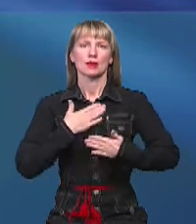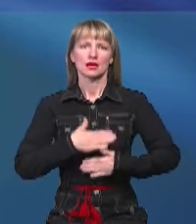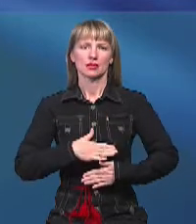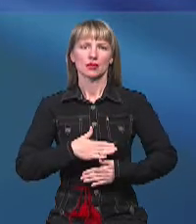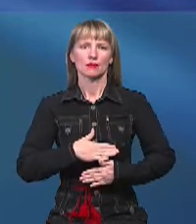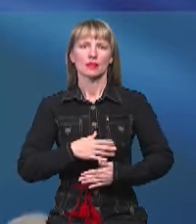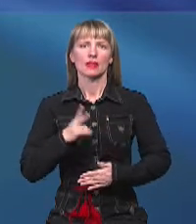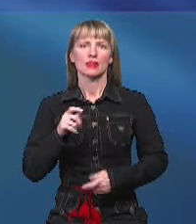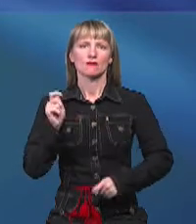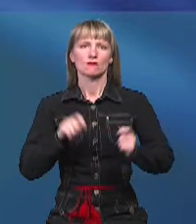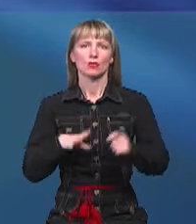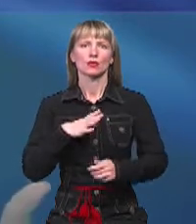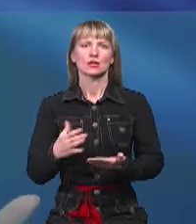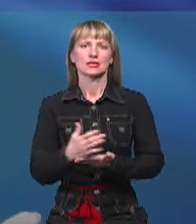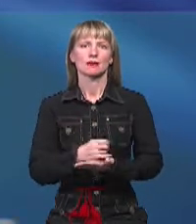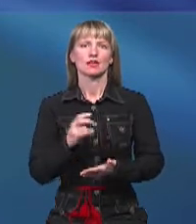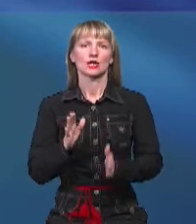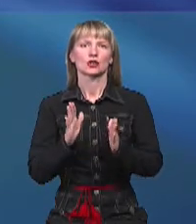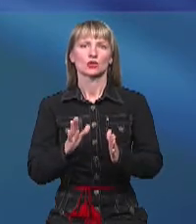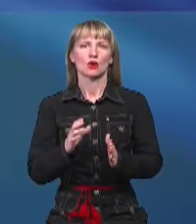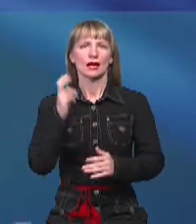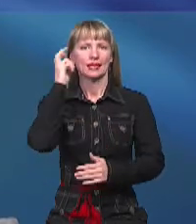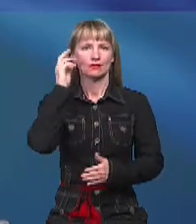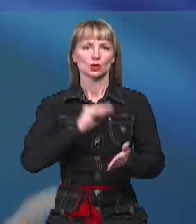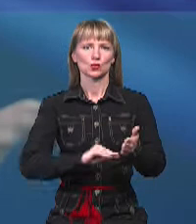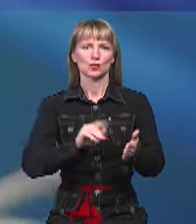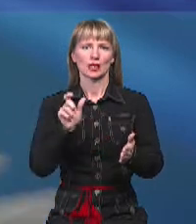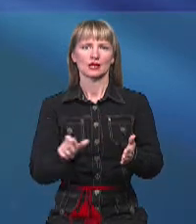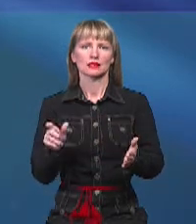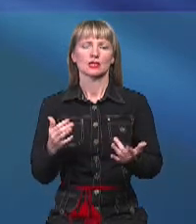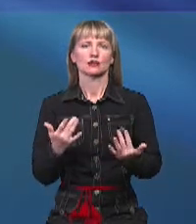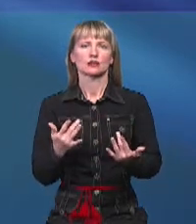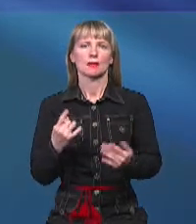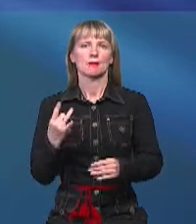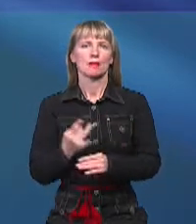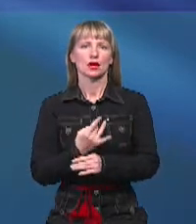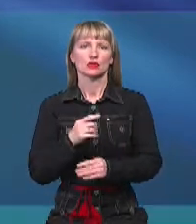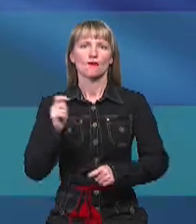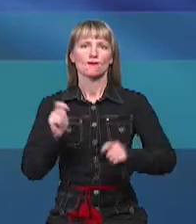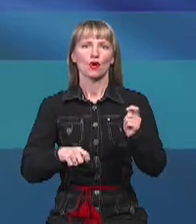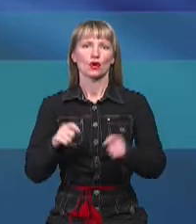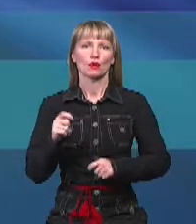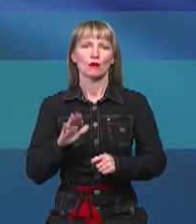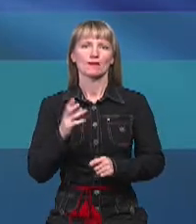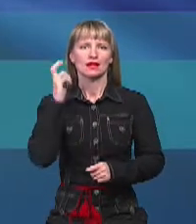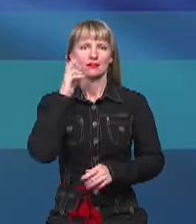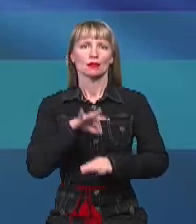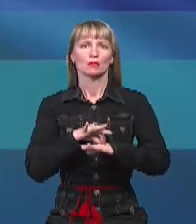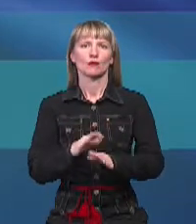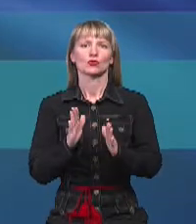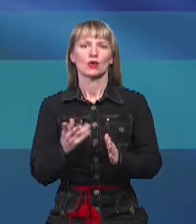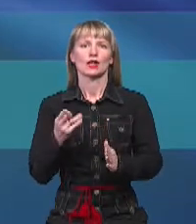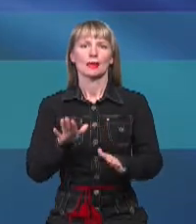що дійсно на форумі були зібрані не лише столичні журналісти, оскільки в першу чергу форуми в столиці, вони приходять